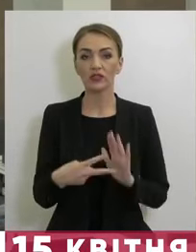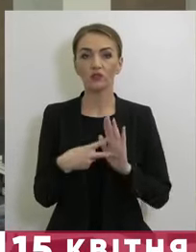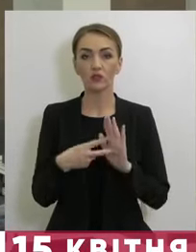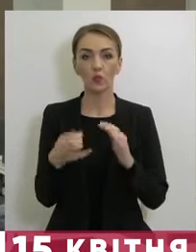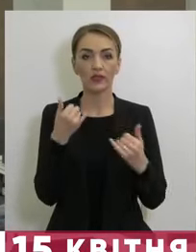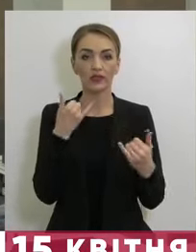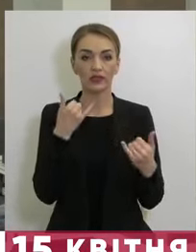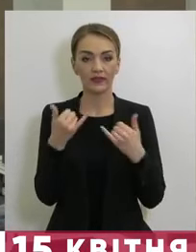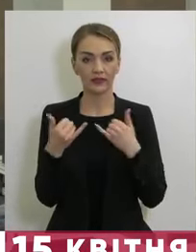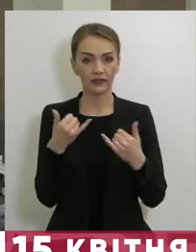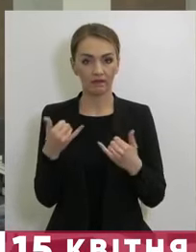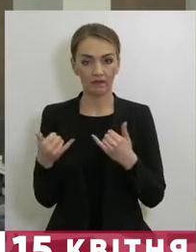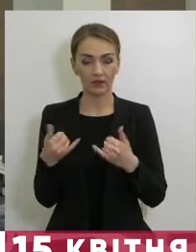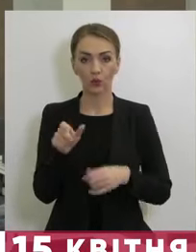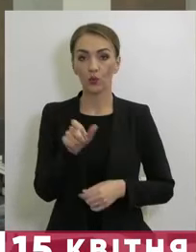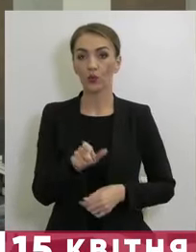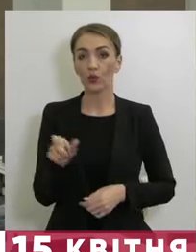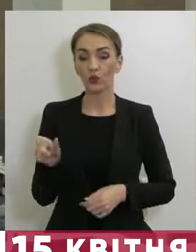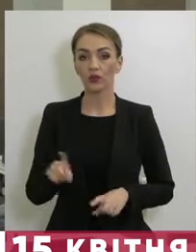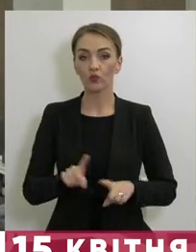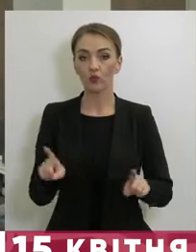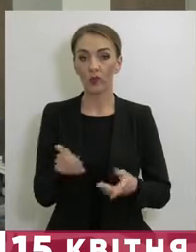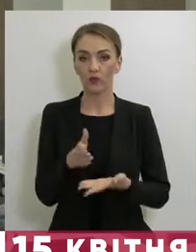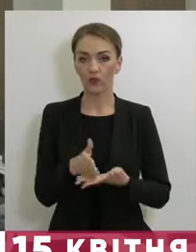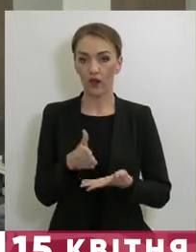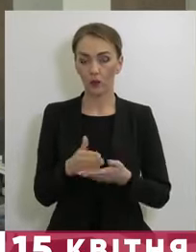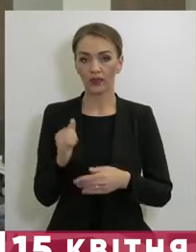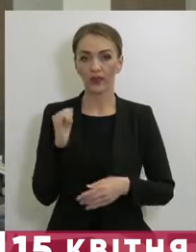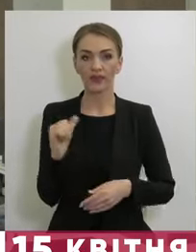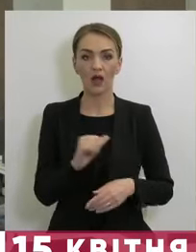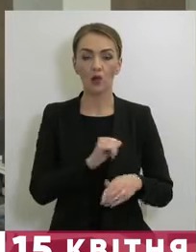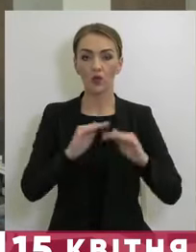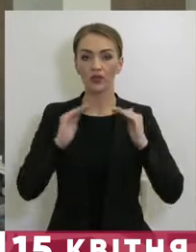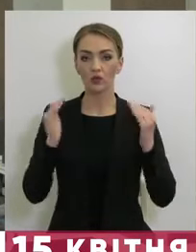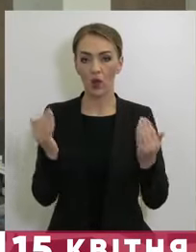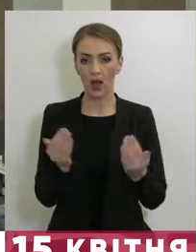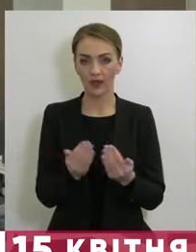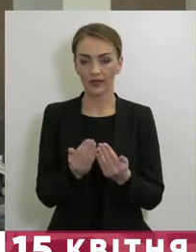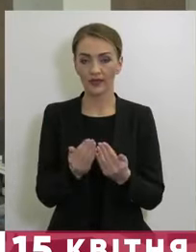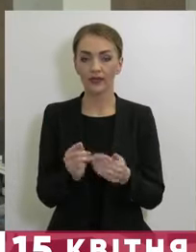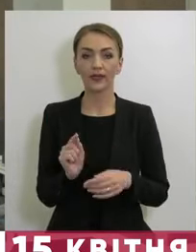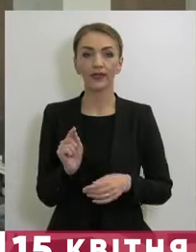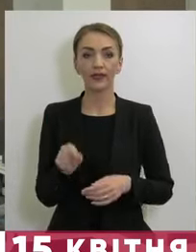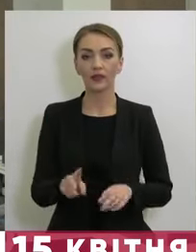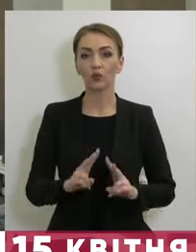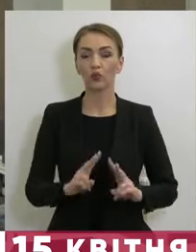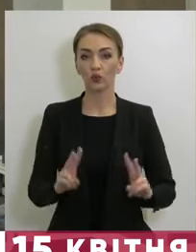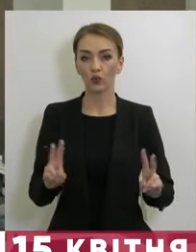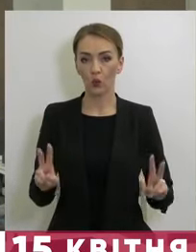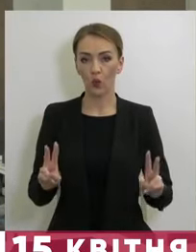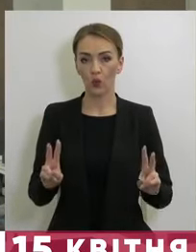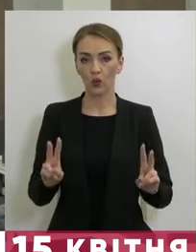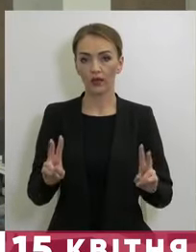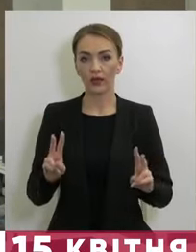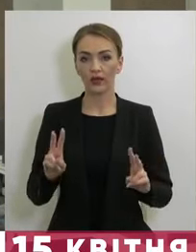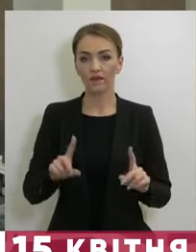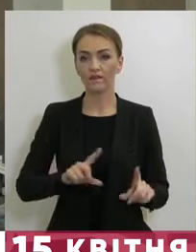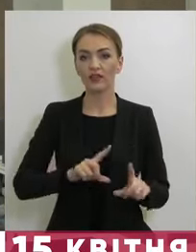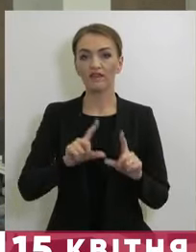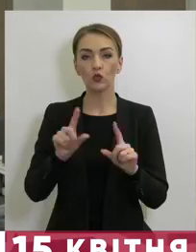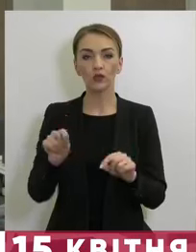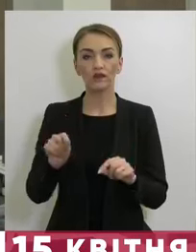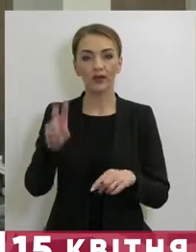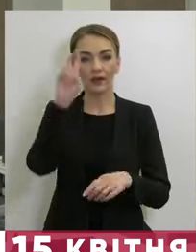4700 дзвінків людям, що перебувають на самоізоляції, тим, хто відвідував країни з